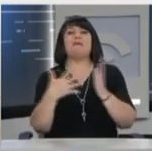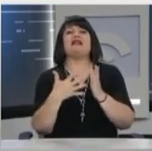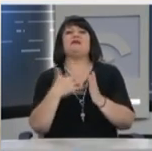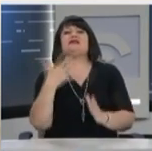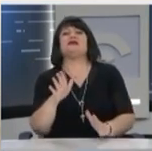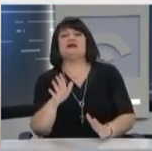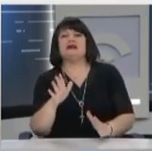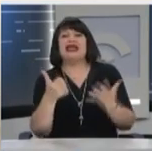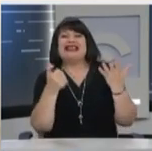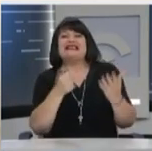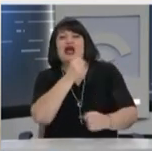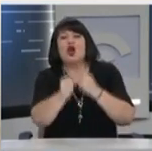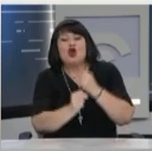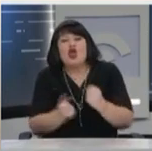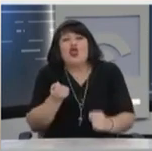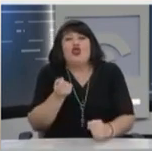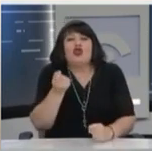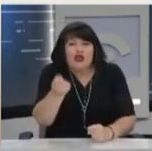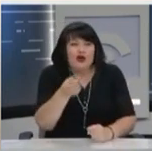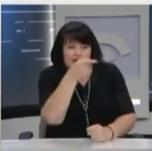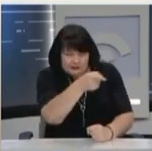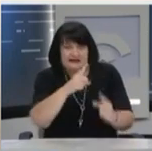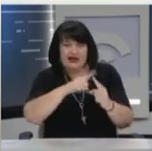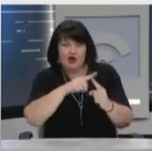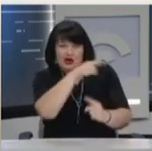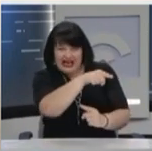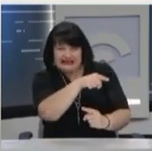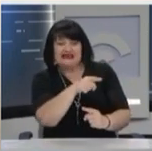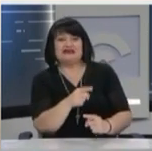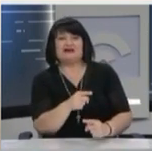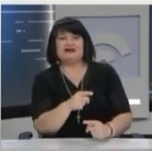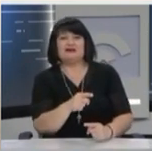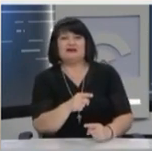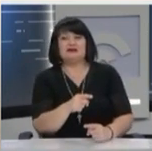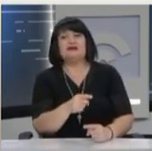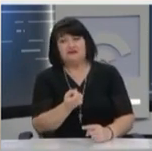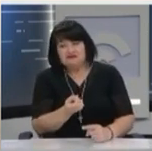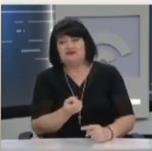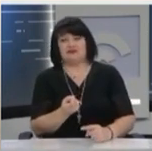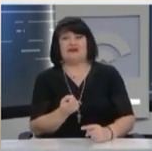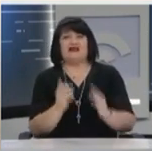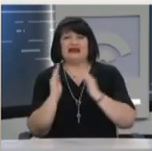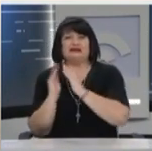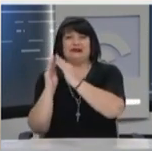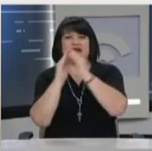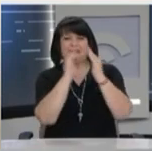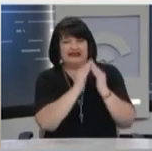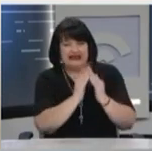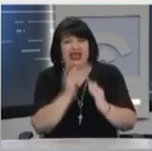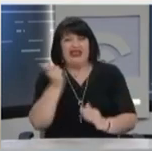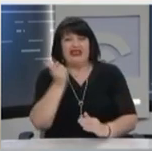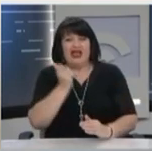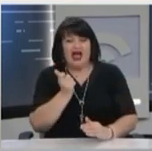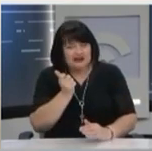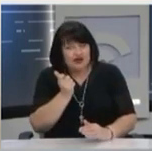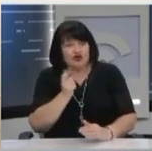ευρώ η δόση σε 60 χρόνια προπληρωμή. Βάλτε λοιπόν και αυτούς που τους έχετε για τα σχέδια σπιτιών να έχουν σε 60 χρόνια να πληρώσουν το δάνειό τους. Γιατί